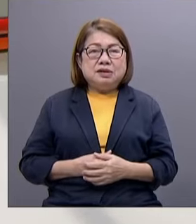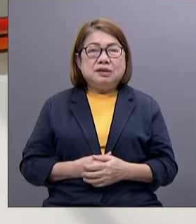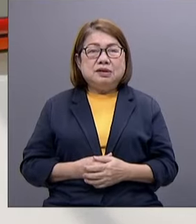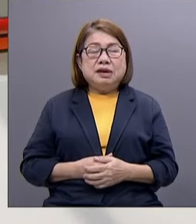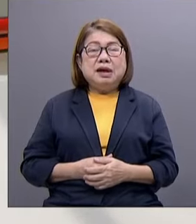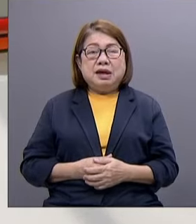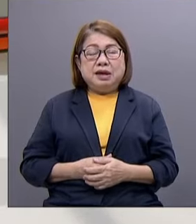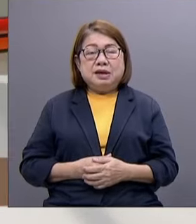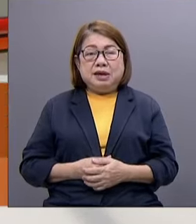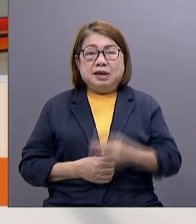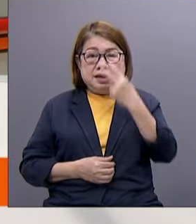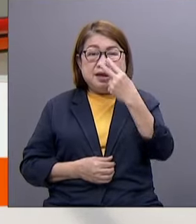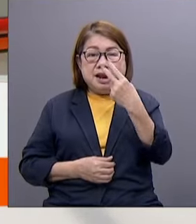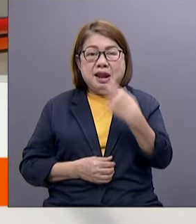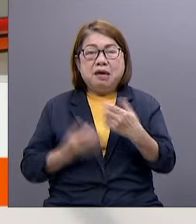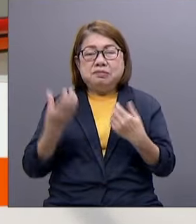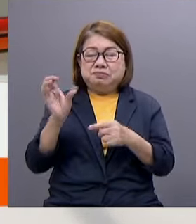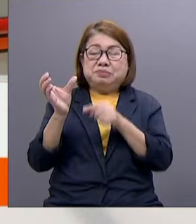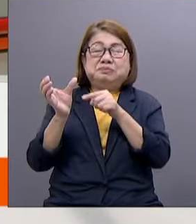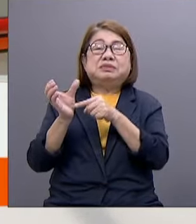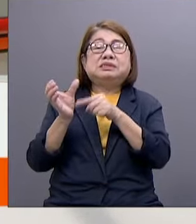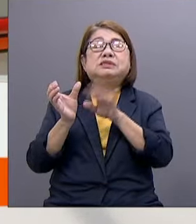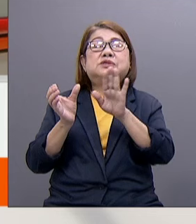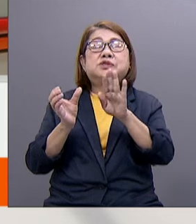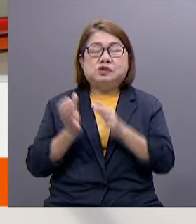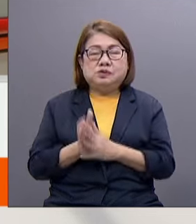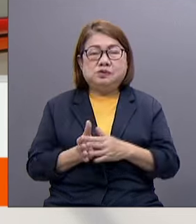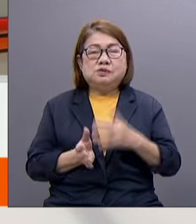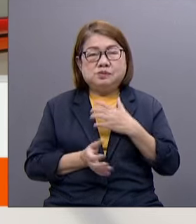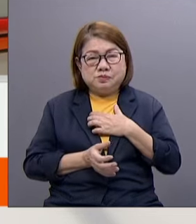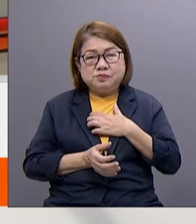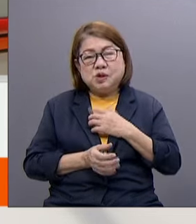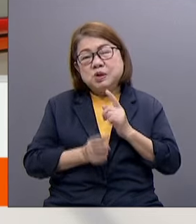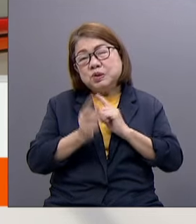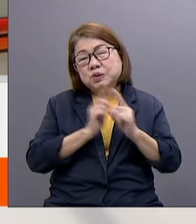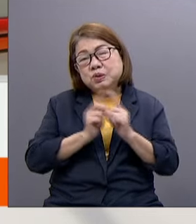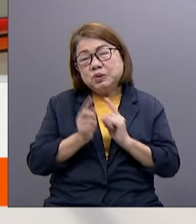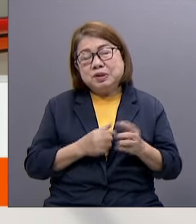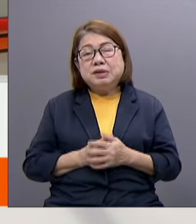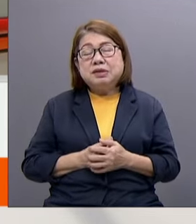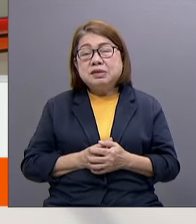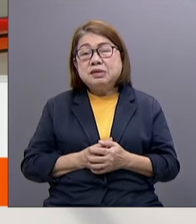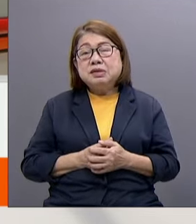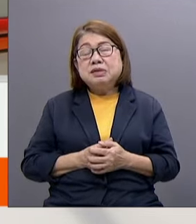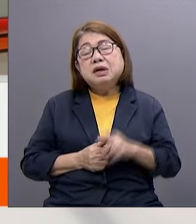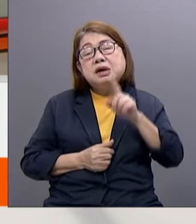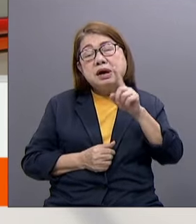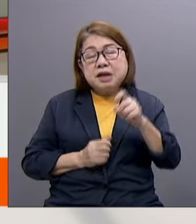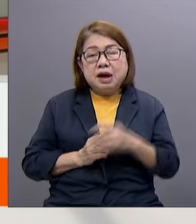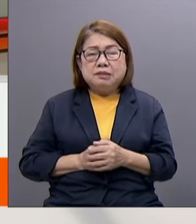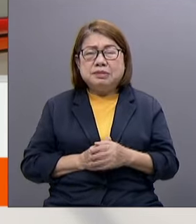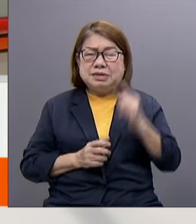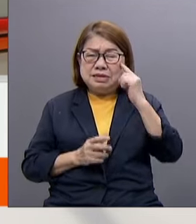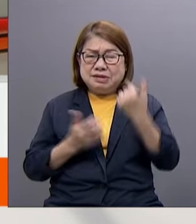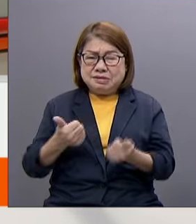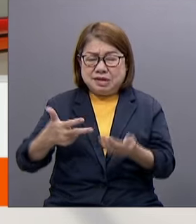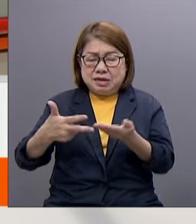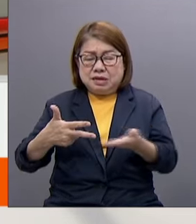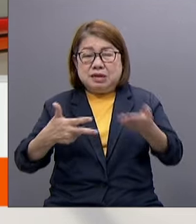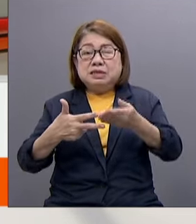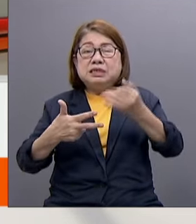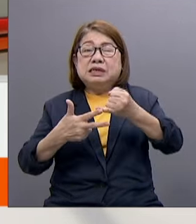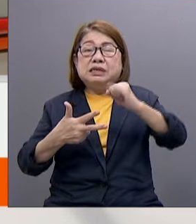ต ์ ค่ะเห็นโพสต์ล่าสุดค่ะอยากชวนคุณนรากรคุยมีข้อสังเกตอย่างไรกับการโหวตในรอบล่าสุดที่เ